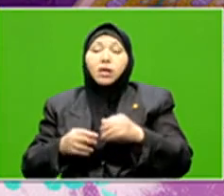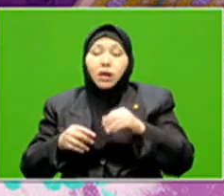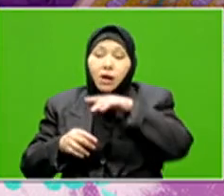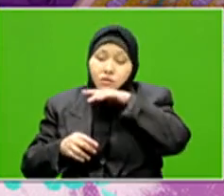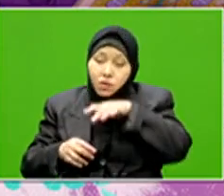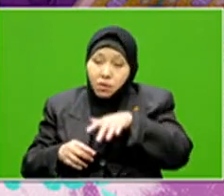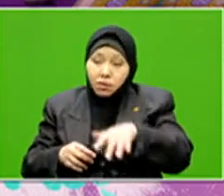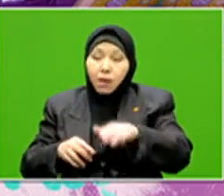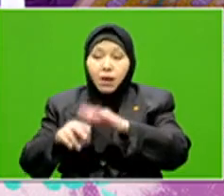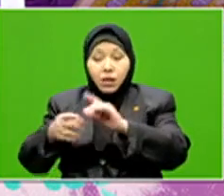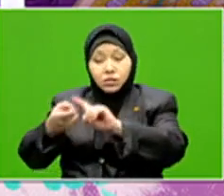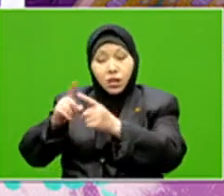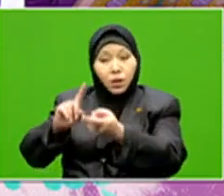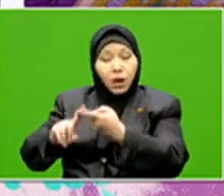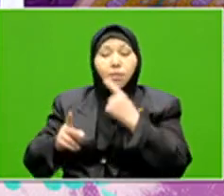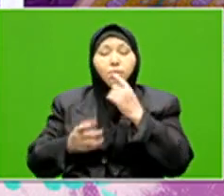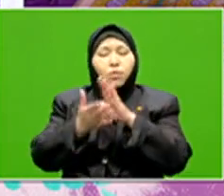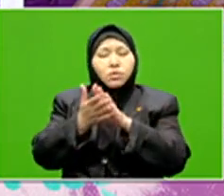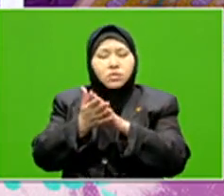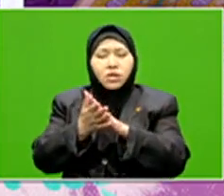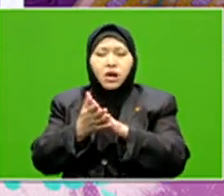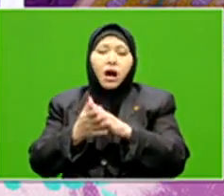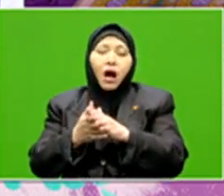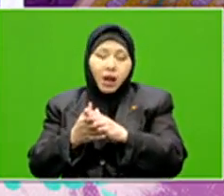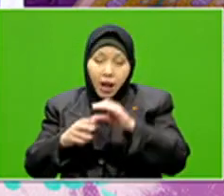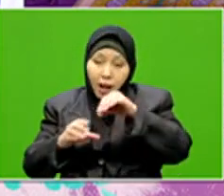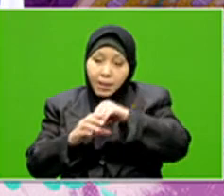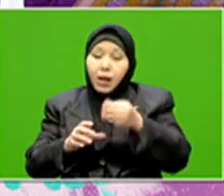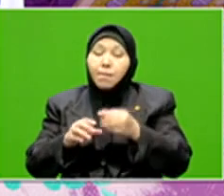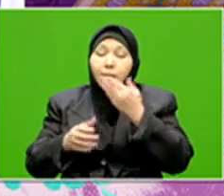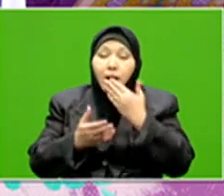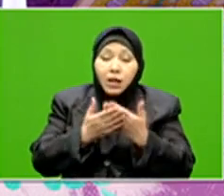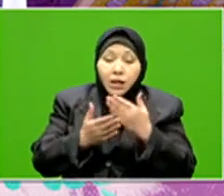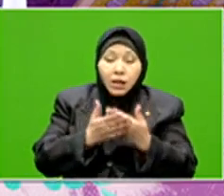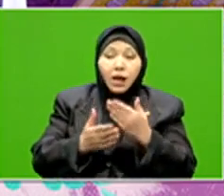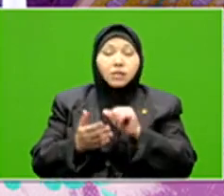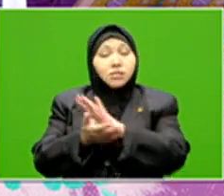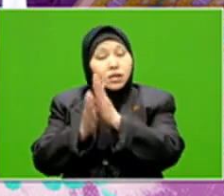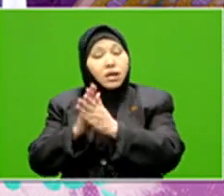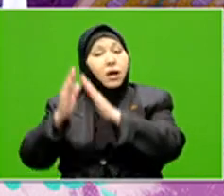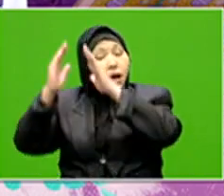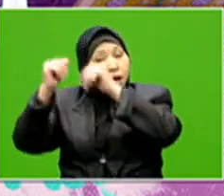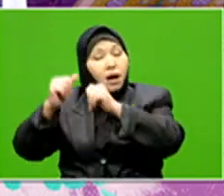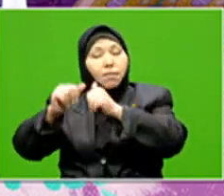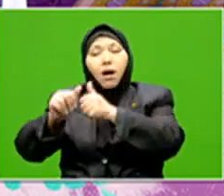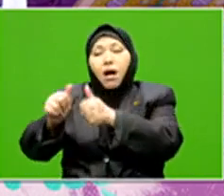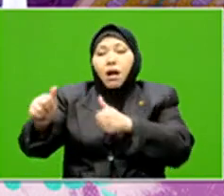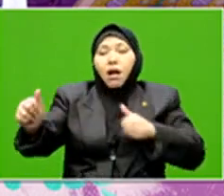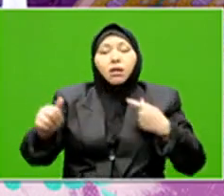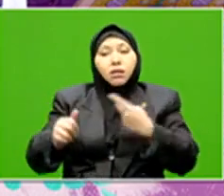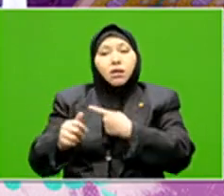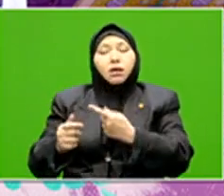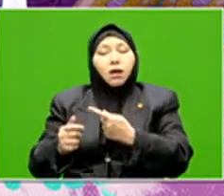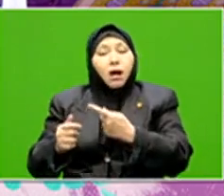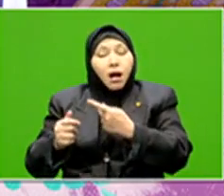wasallam kepada seorang sahabat, maksudnya memuji dalam hal-hal kebaikan, ianya perkara yang tidaklah sampai peringkat. Mudah-mudahan ianya menjauhkan kita daripada Allah,